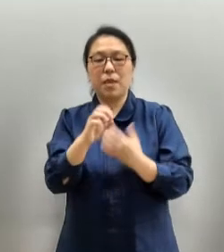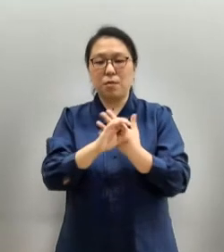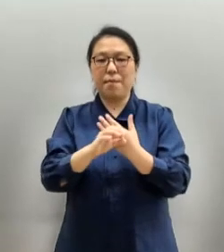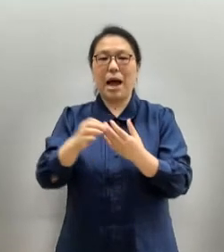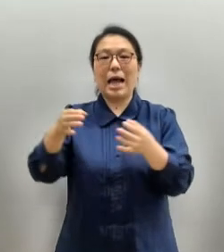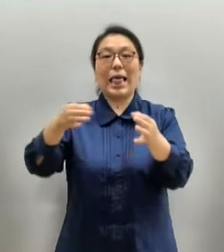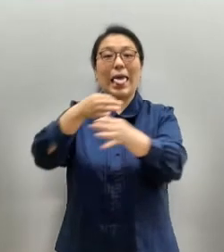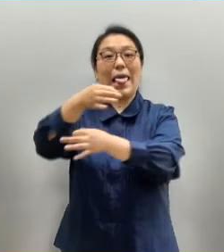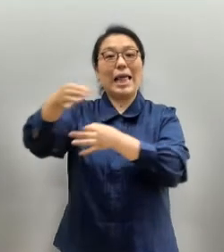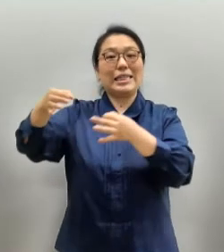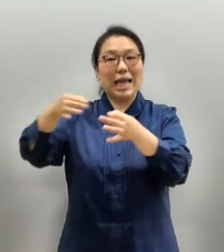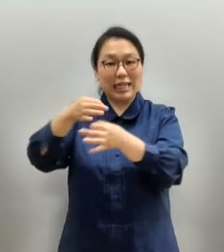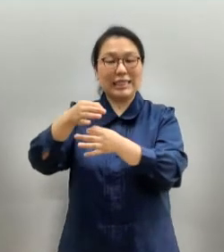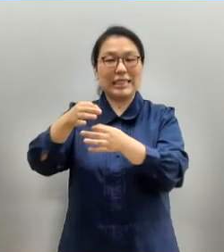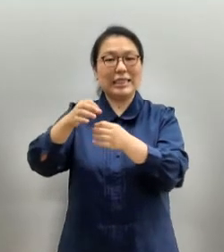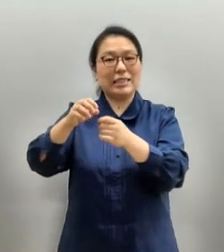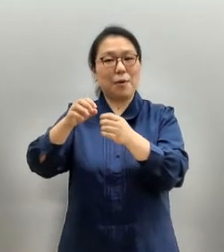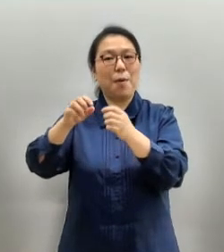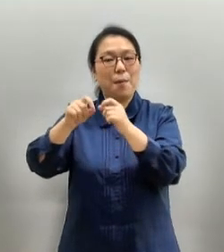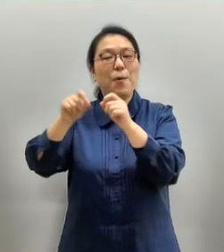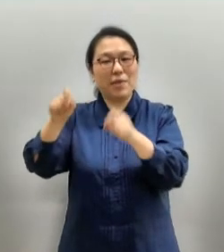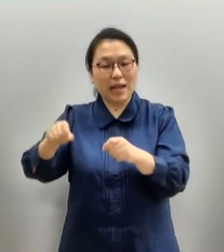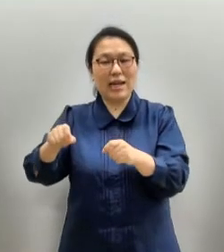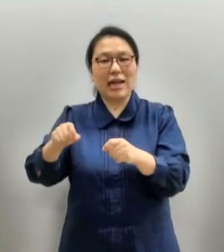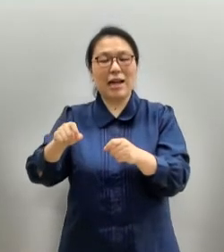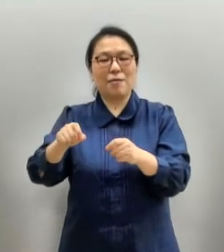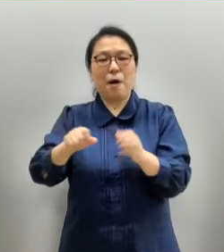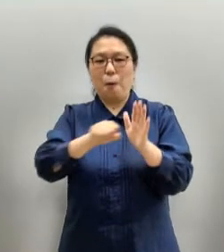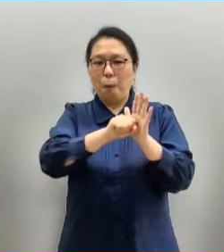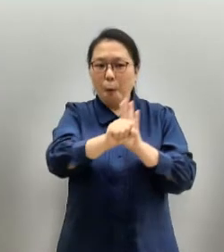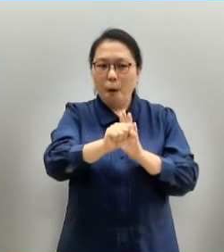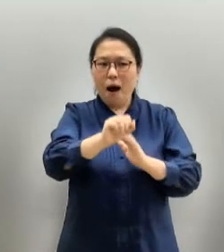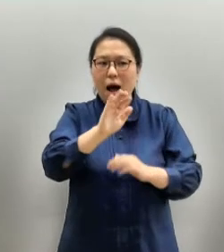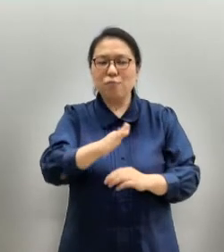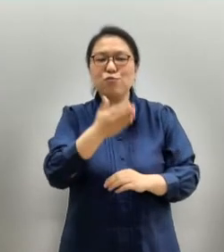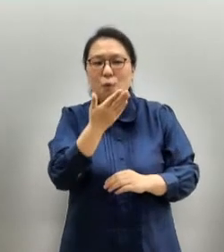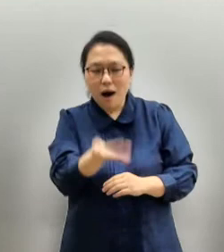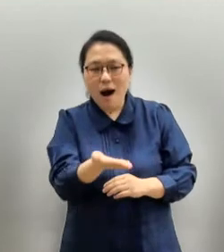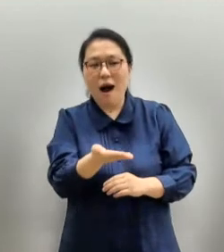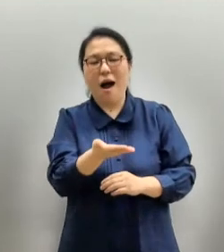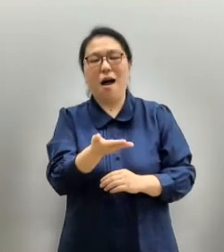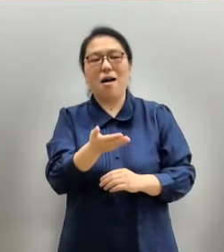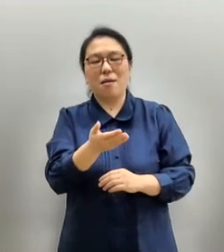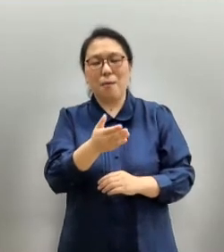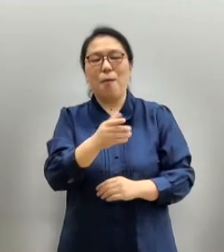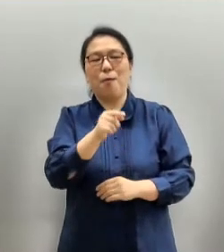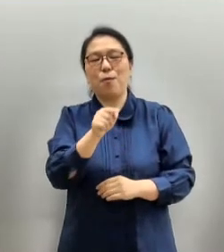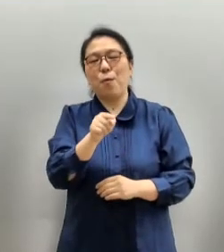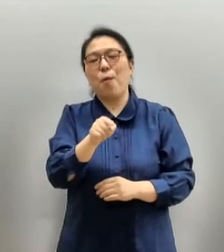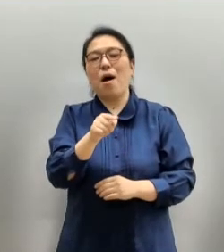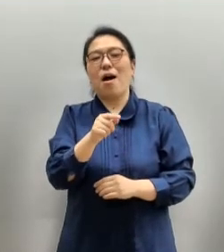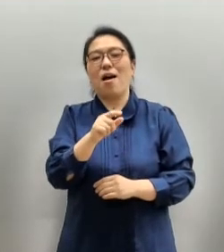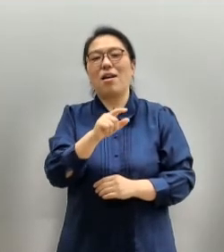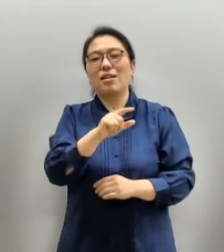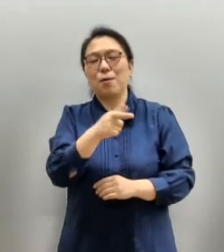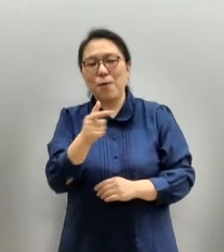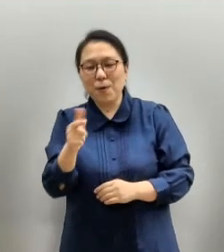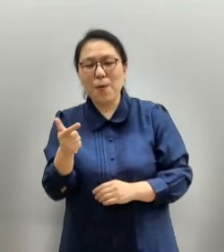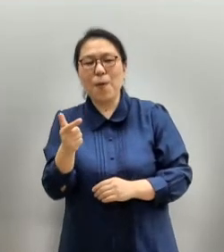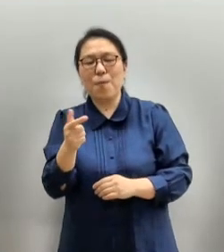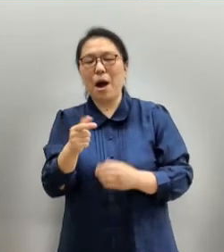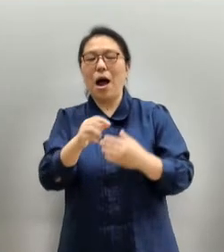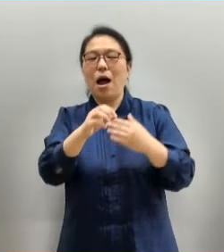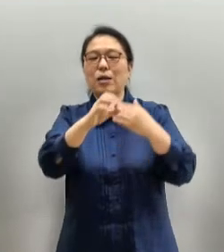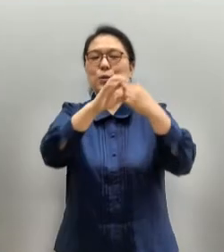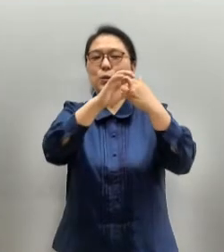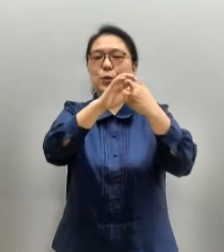的なものとか効果的効率的なものかどうかということを、法令